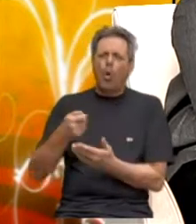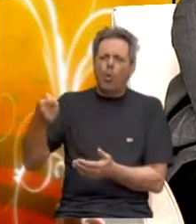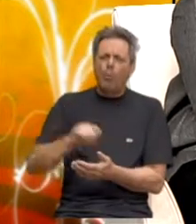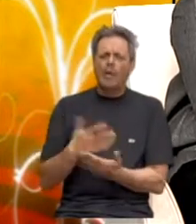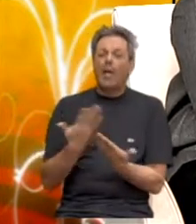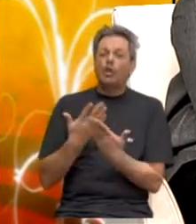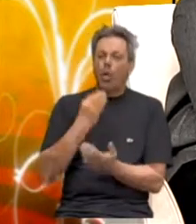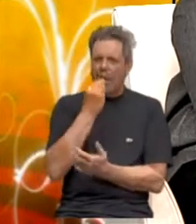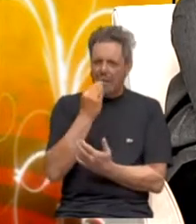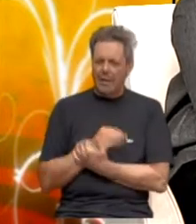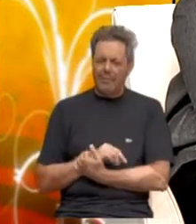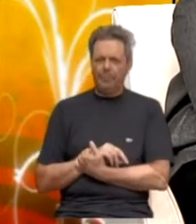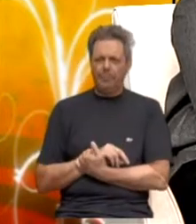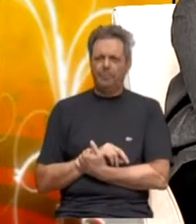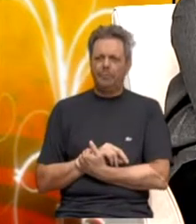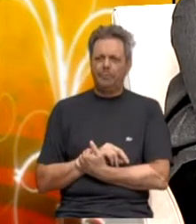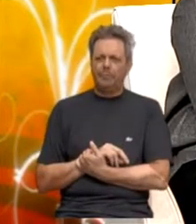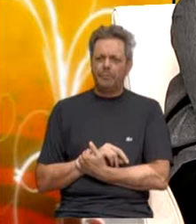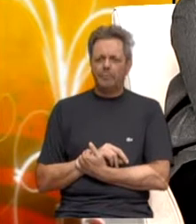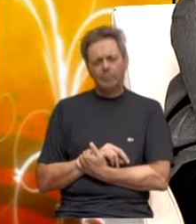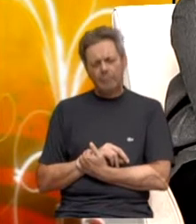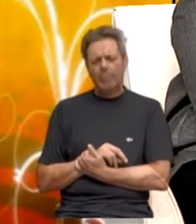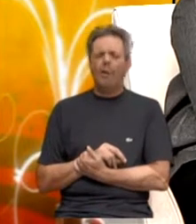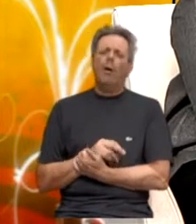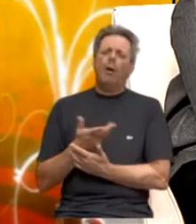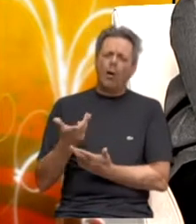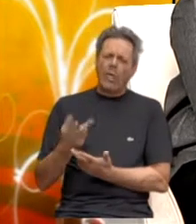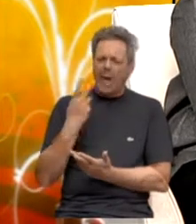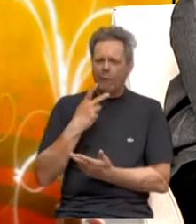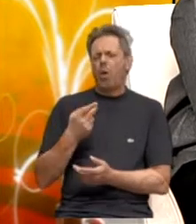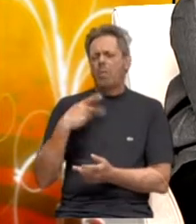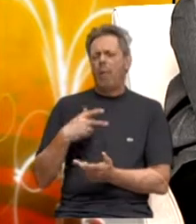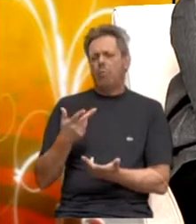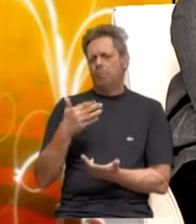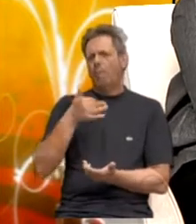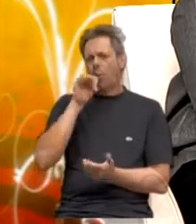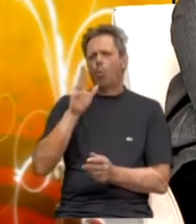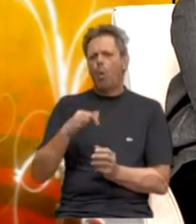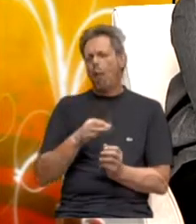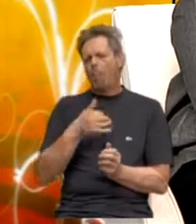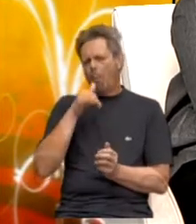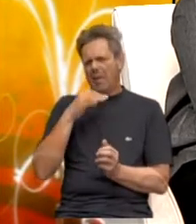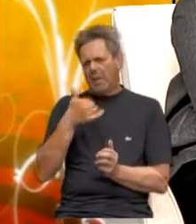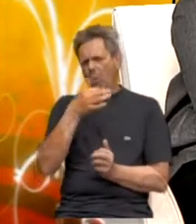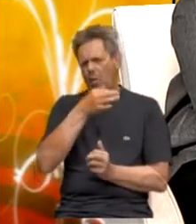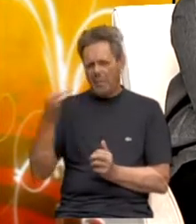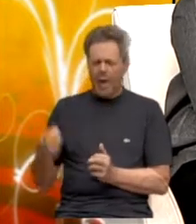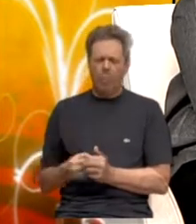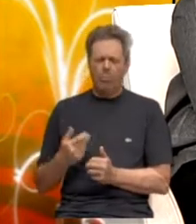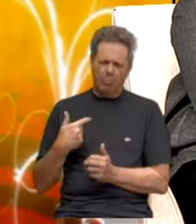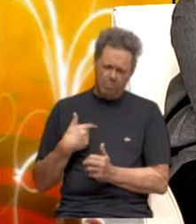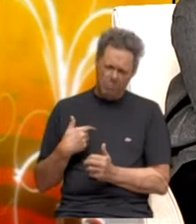koju hranu jedete. Docentica je govorila o određenoj količini vode koju moramo popiti dnevno. Svakako se preporuča